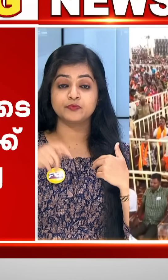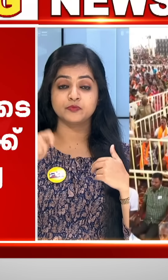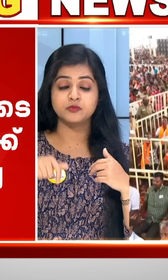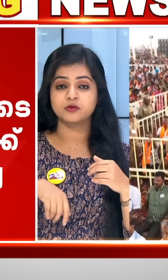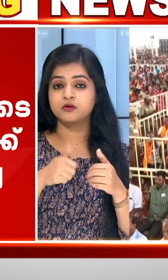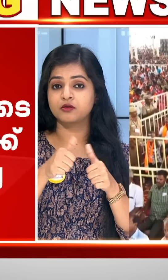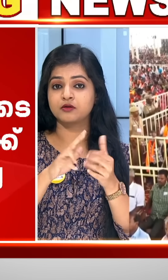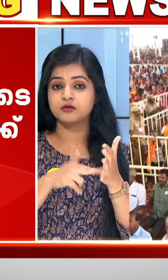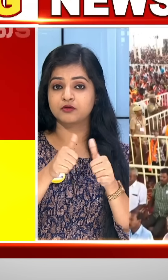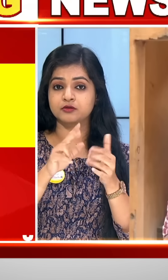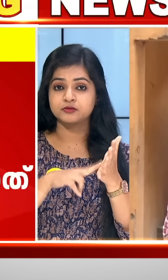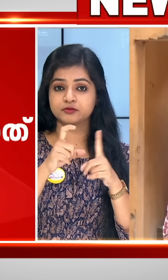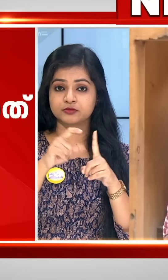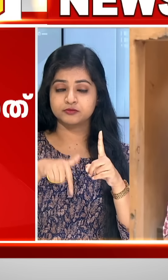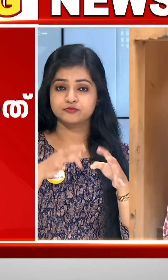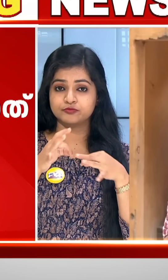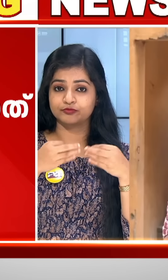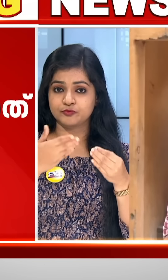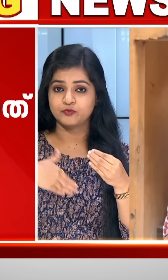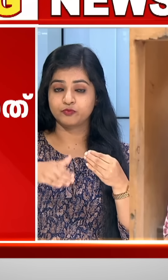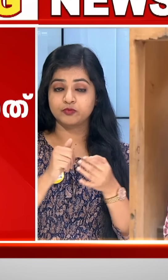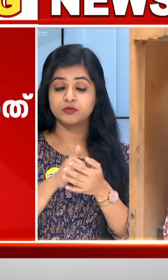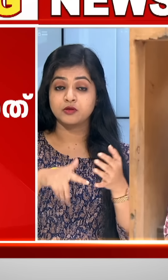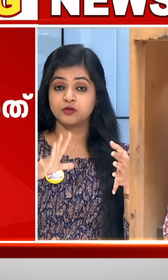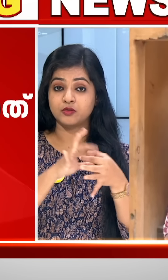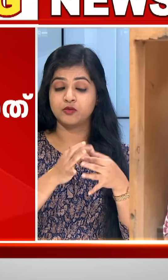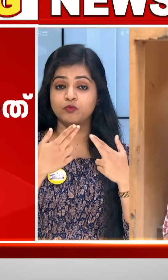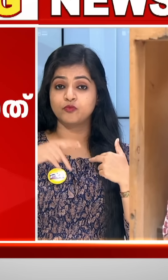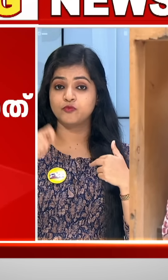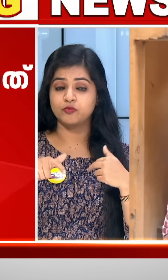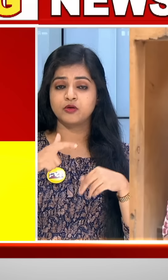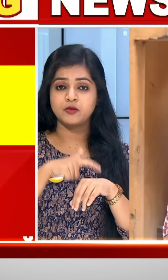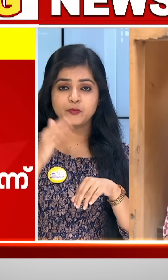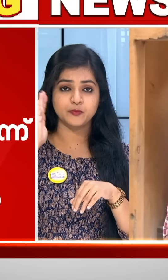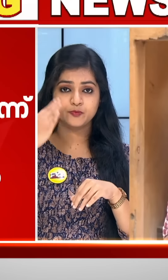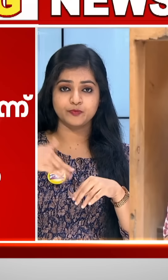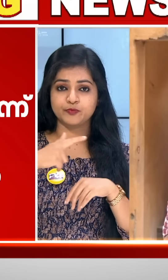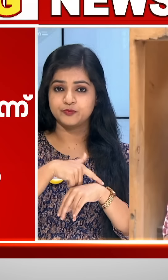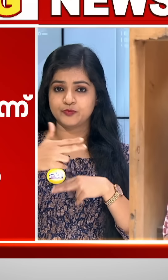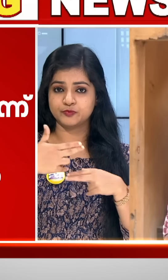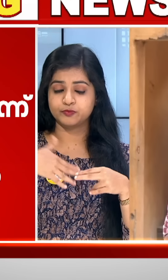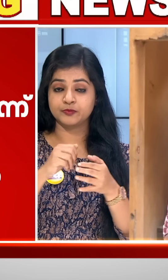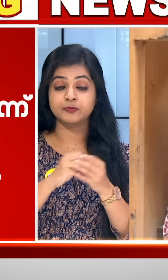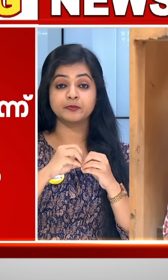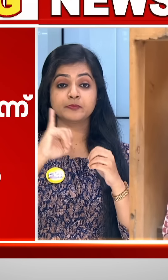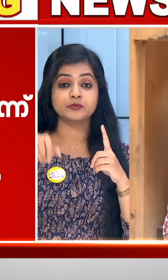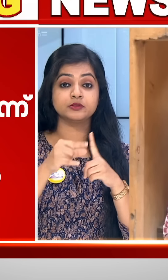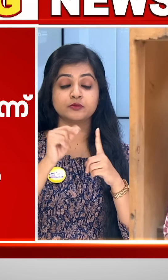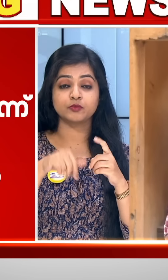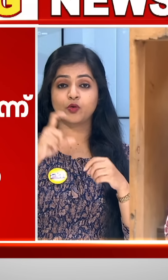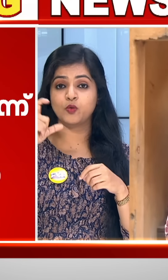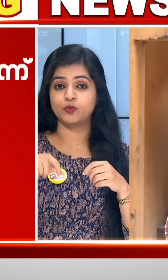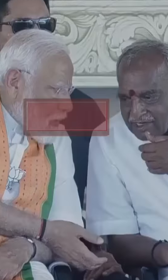പരിഗണിക്കുകയും ചെയ്യുന്നത് എന്തായാലും അല്പസമയത്തിനകം ഇതുമായി ബന്ധപ്പെട്ടുള്ള ഒരു വിധി കൂടി വരാനുണ്ട് ബിജെപി അവിടുത്തെ കോയമ്പത്തൂർ ബിജെപി ഘടകമാണ്